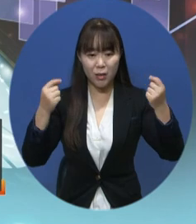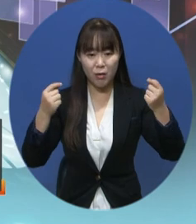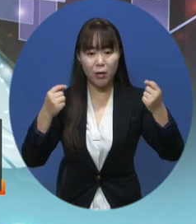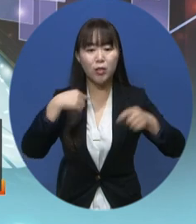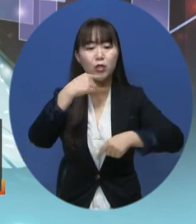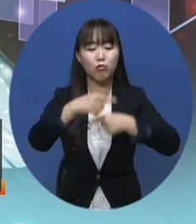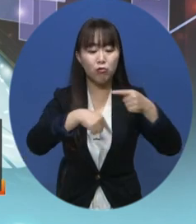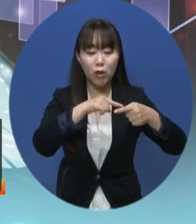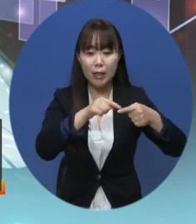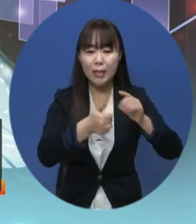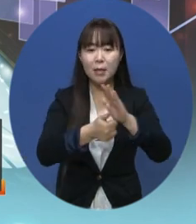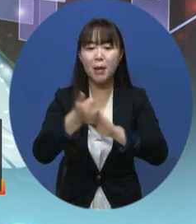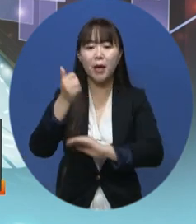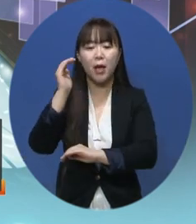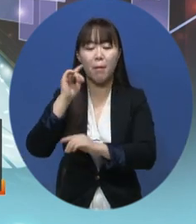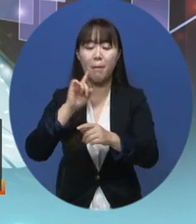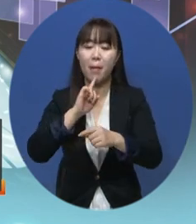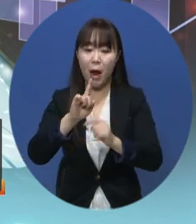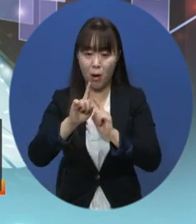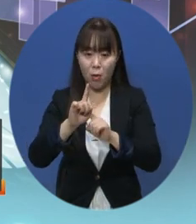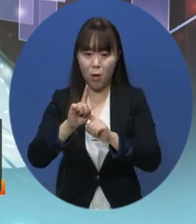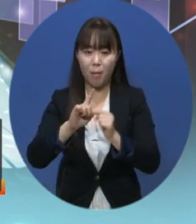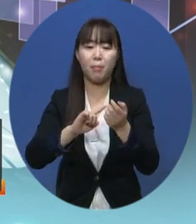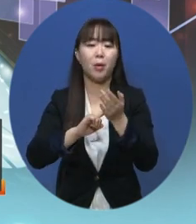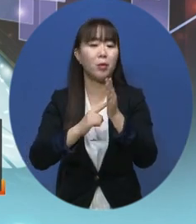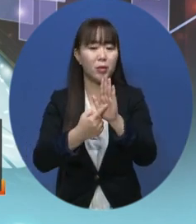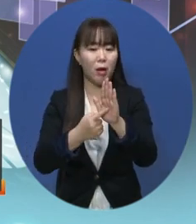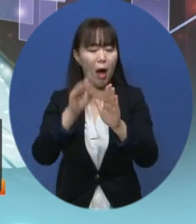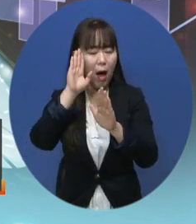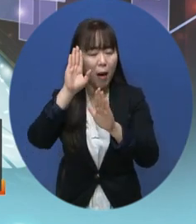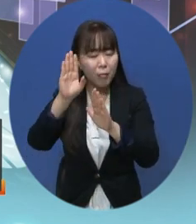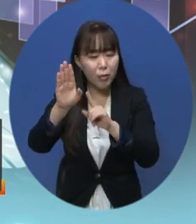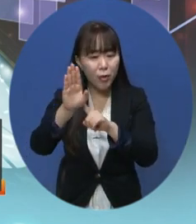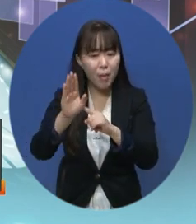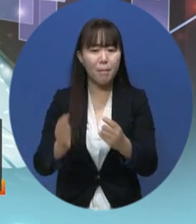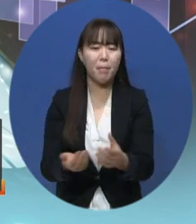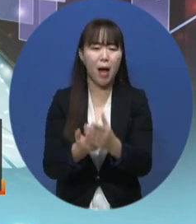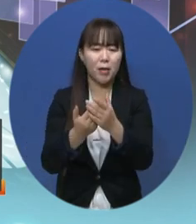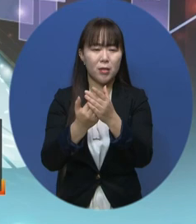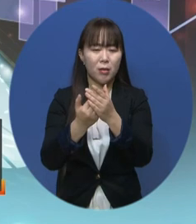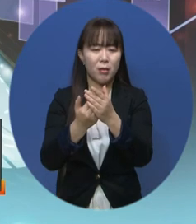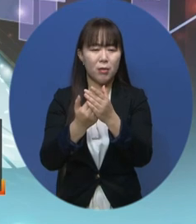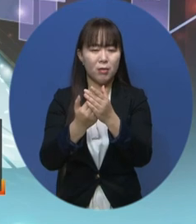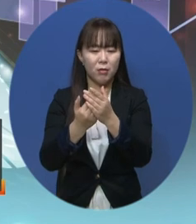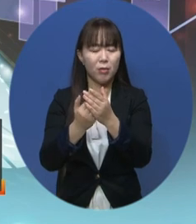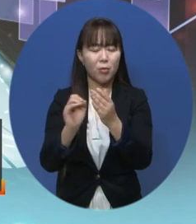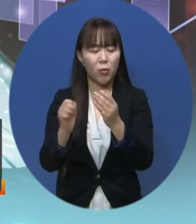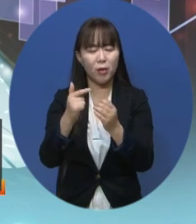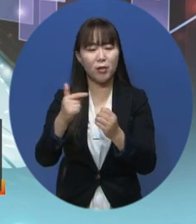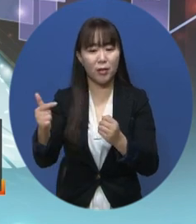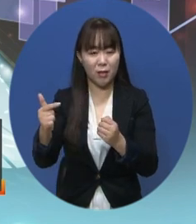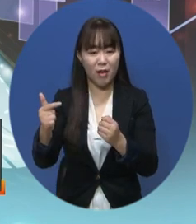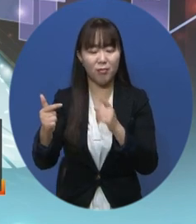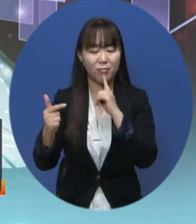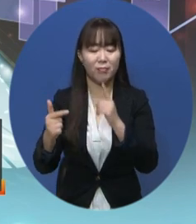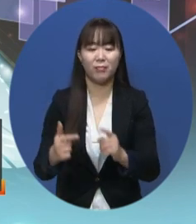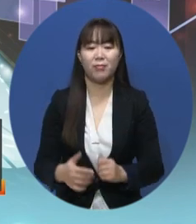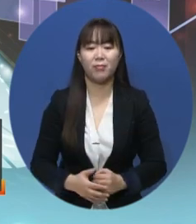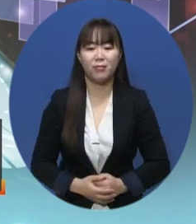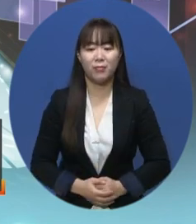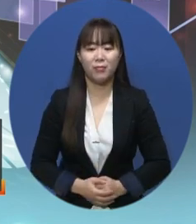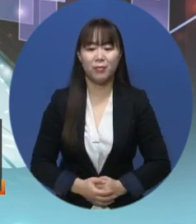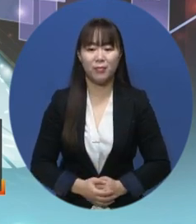수어를 희망의 언어로 표현해 앞으로의 발전에 큰 계기가 됐다고 말했습니다.